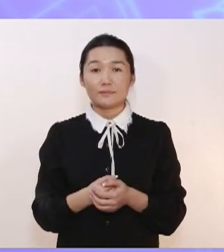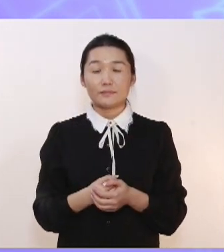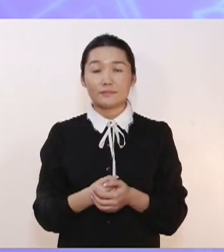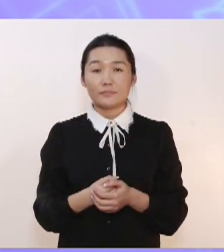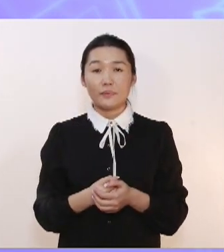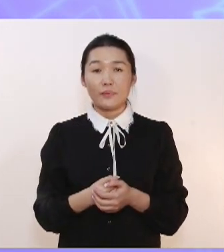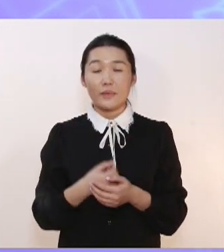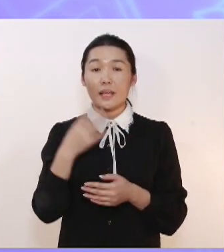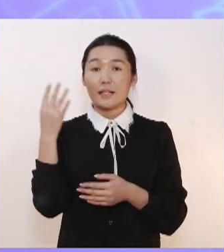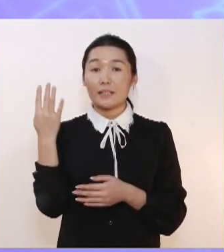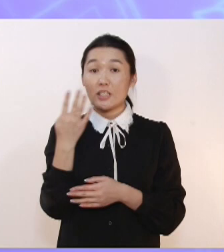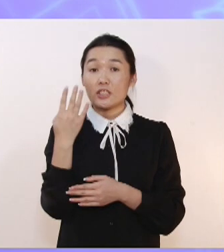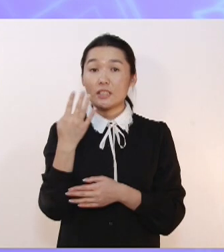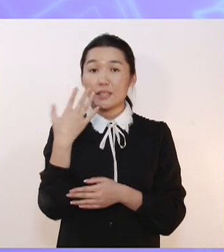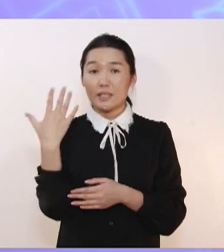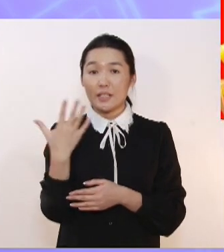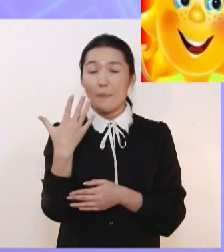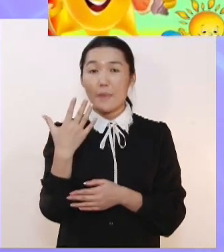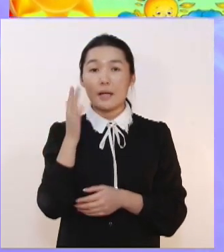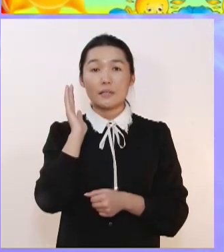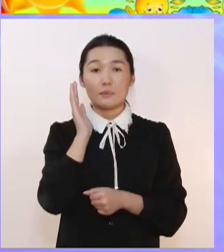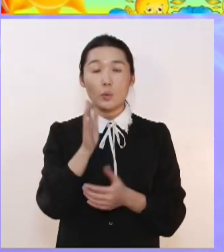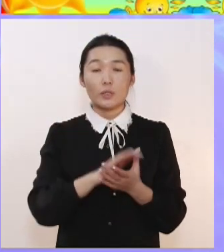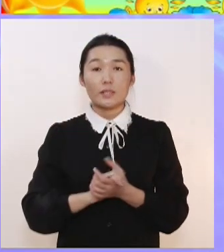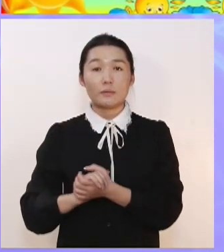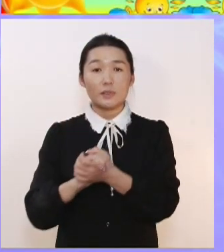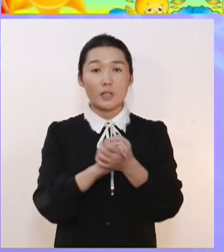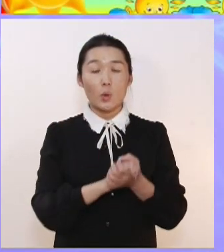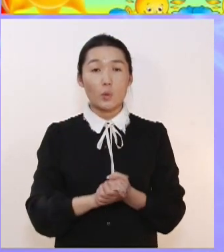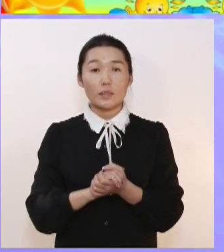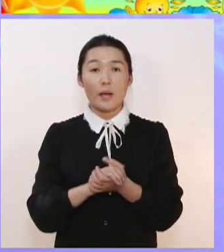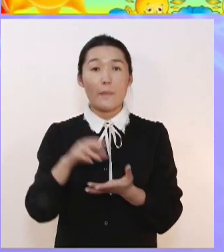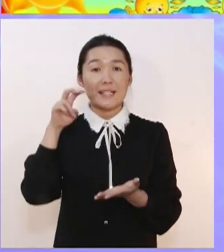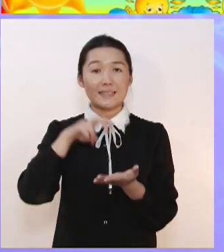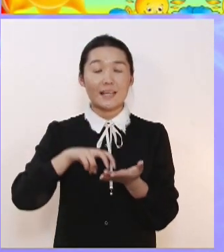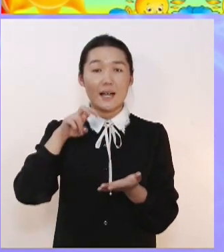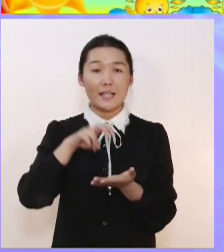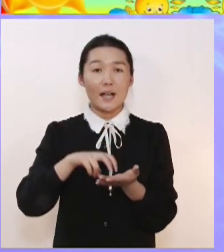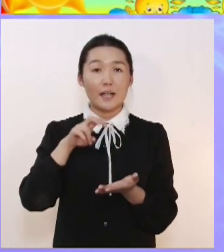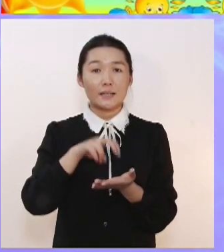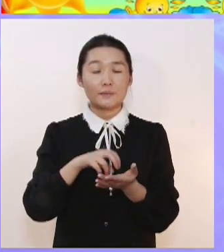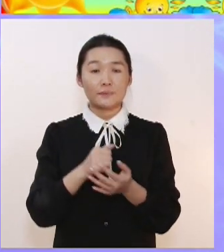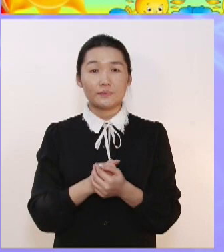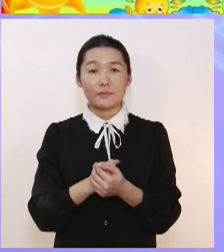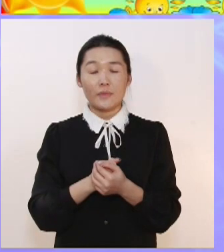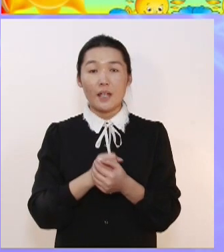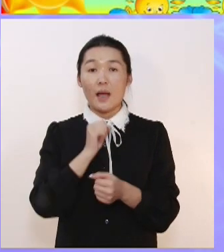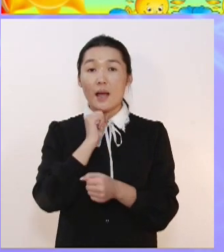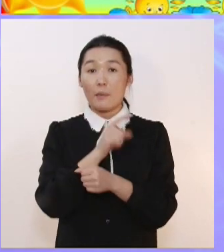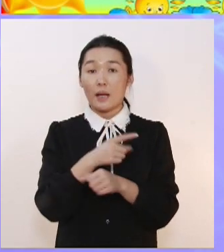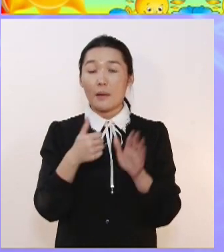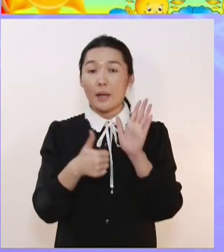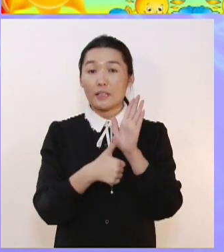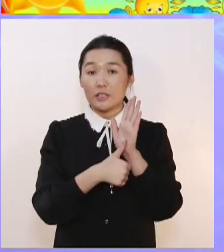На четыре и на пять будем дружно мы скакать. А по команде